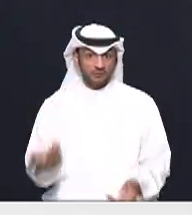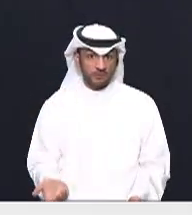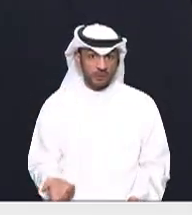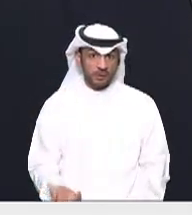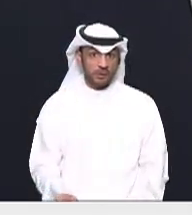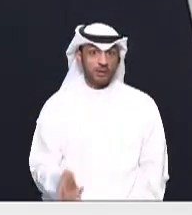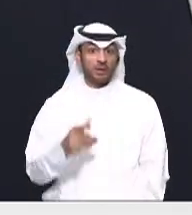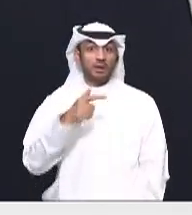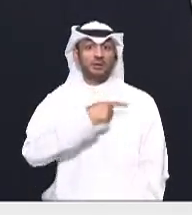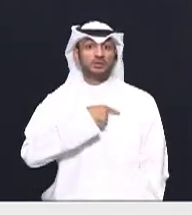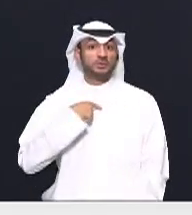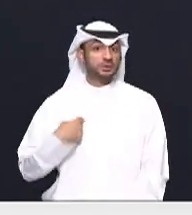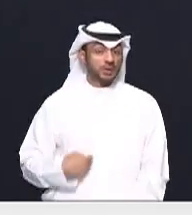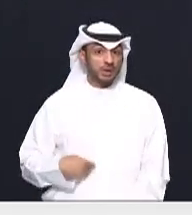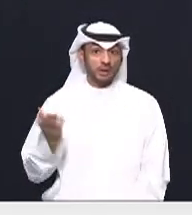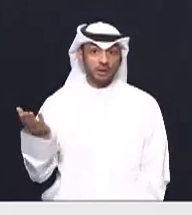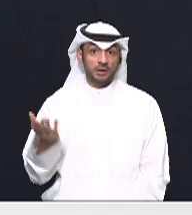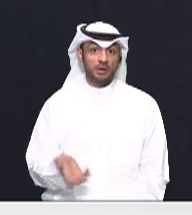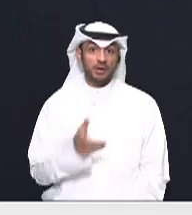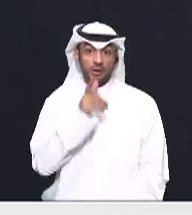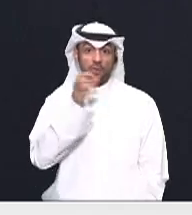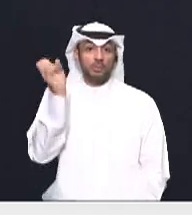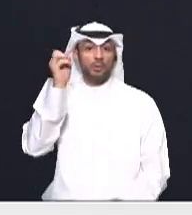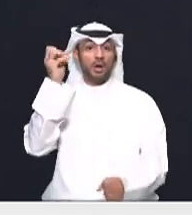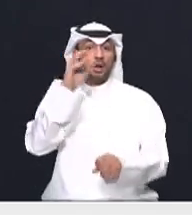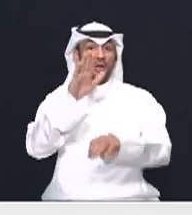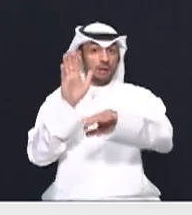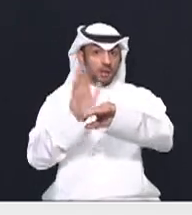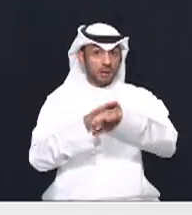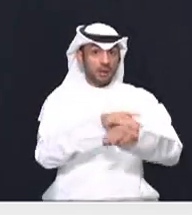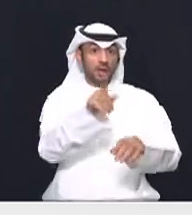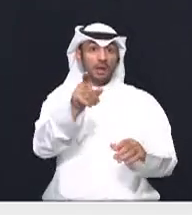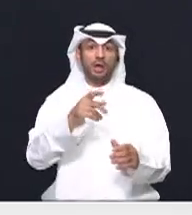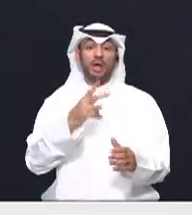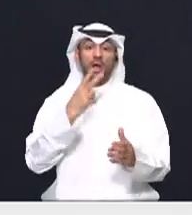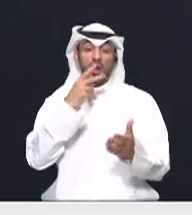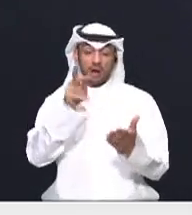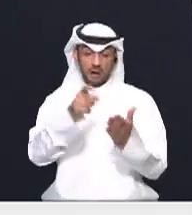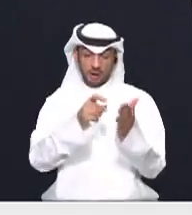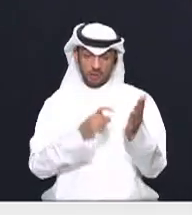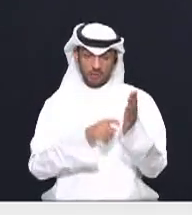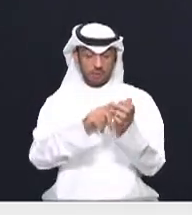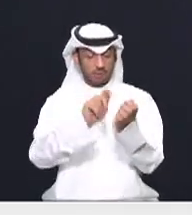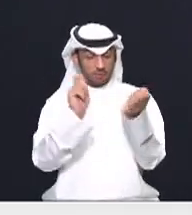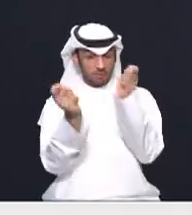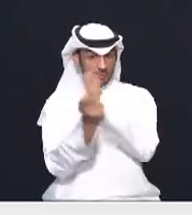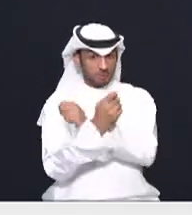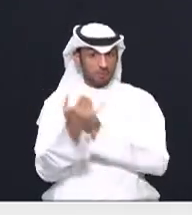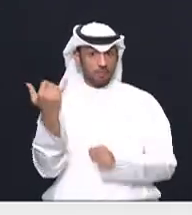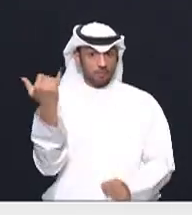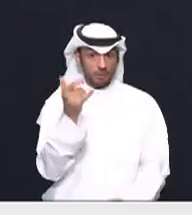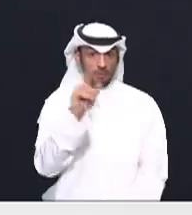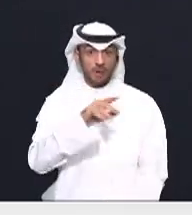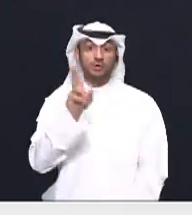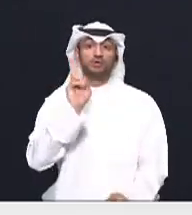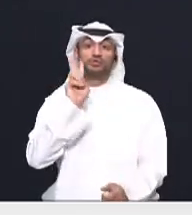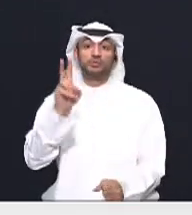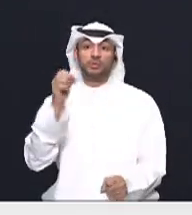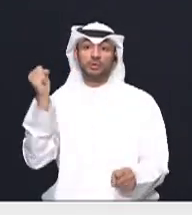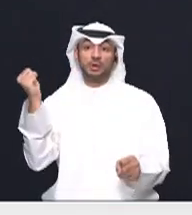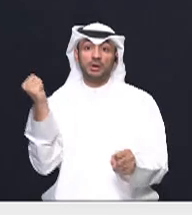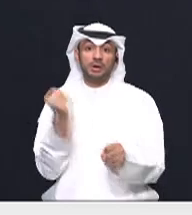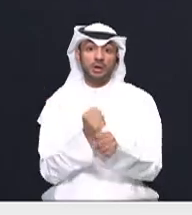فقط الصين، ومن ثم هناك مطالبات بتعديل هذه الآلية، بالإضافة إلى توزيع